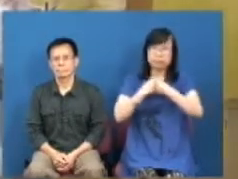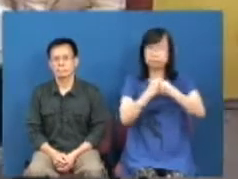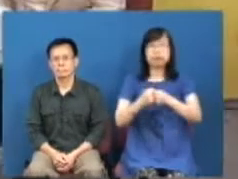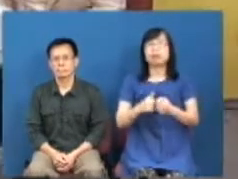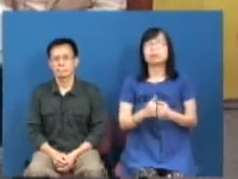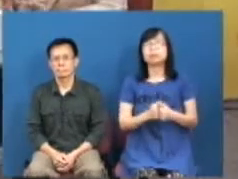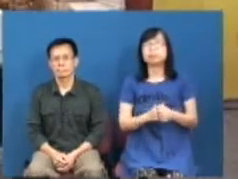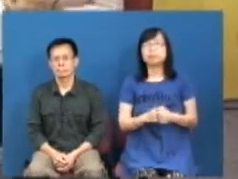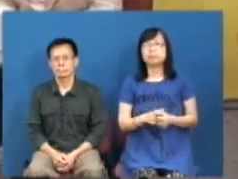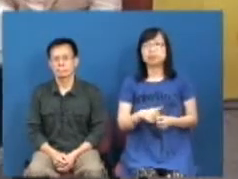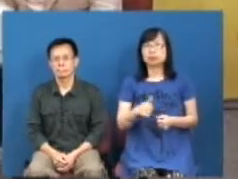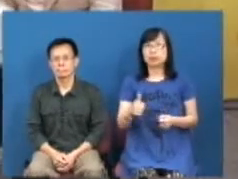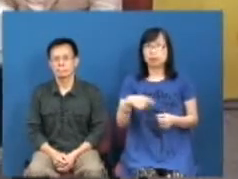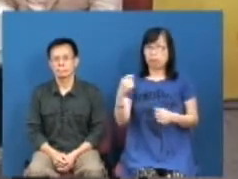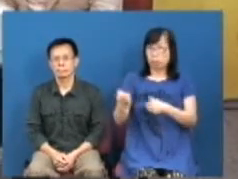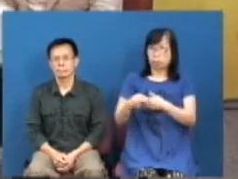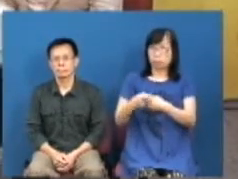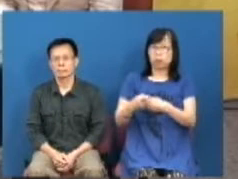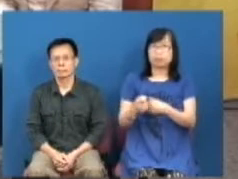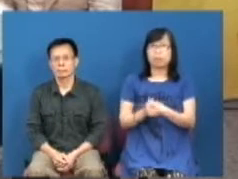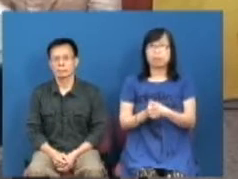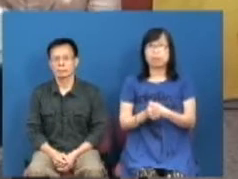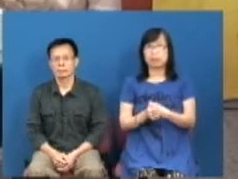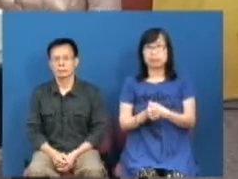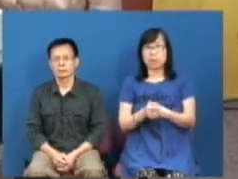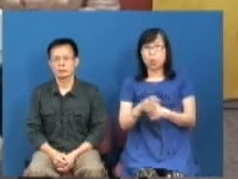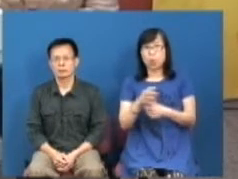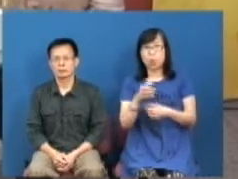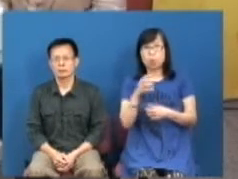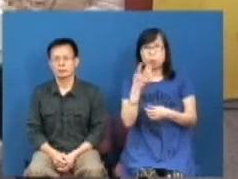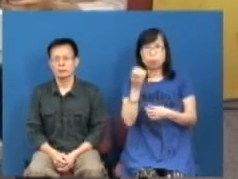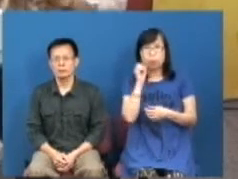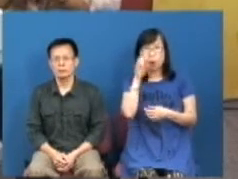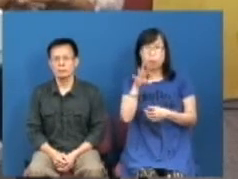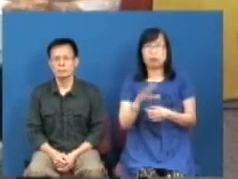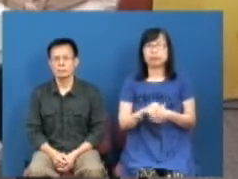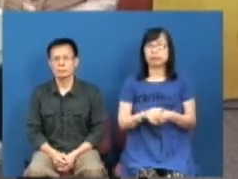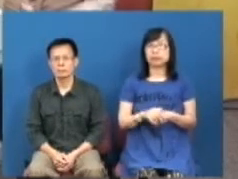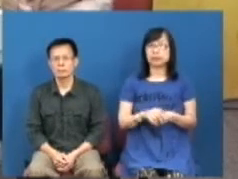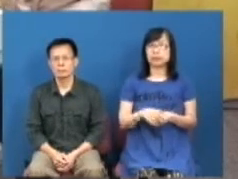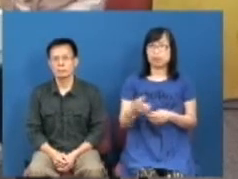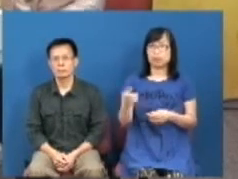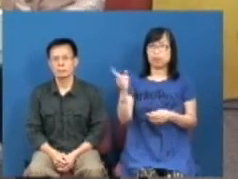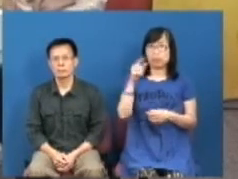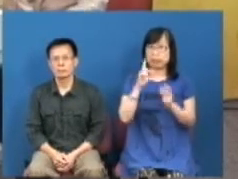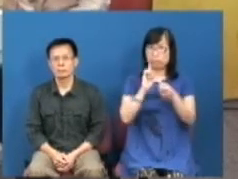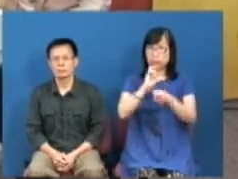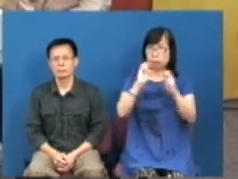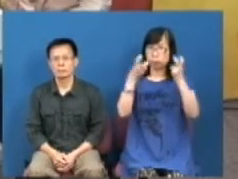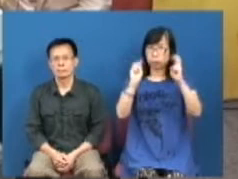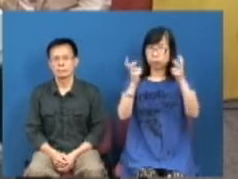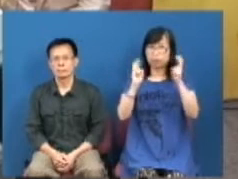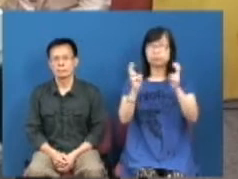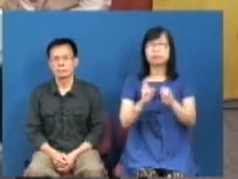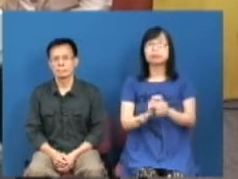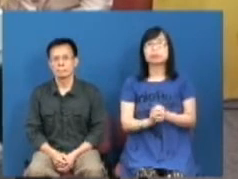退嘅。咁啊，就住最近啱最 hot 嘅 news 咧，就講一講嘅。咁今日咧，其實我哋翻翻我哋嘅主題咧，今日我哋